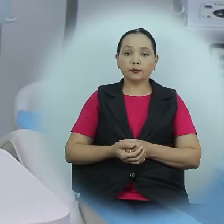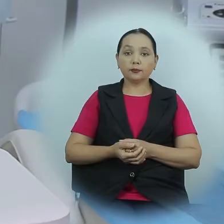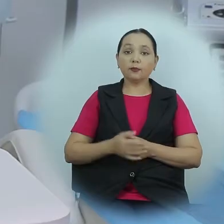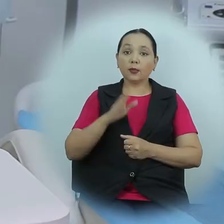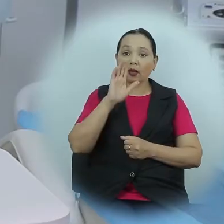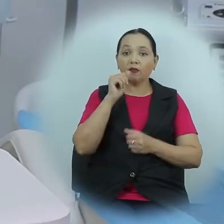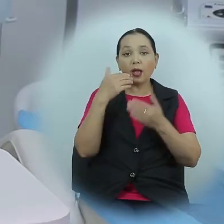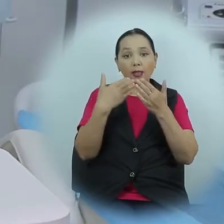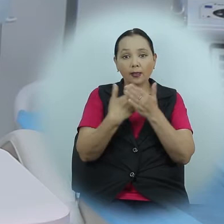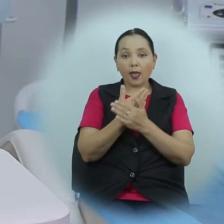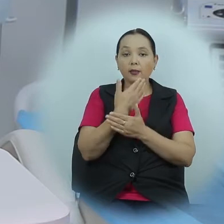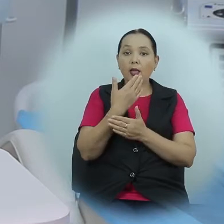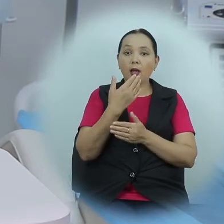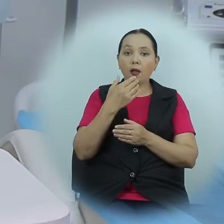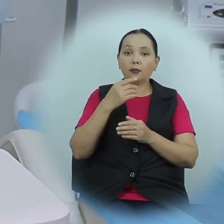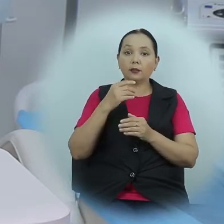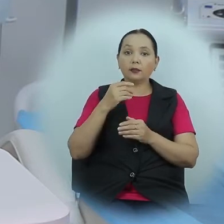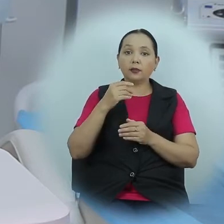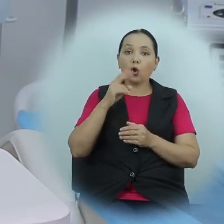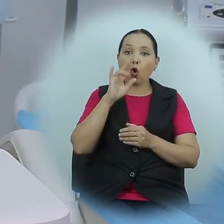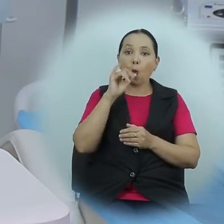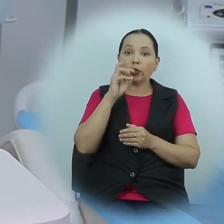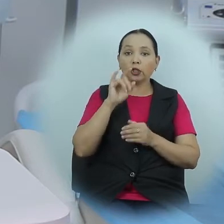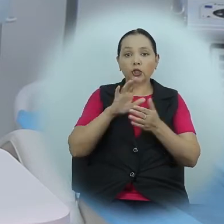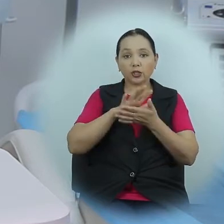Ва яна көпіртіршіні давам етірамыз.